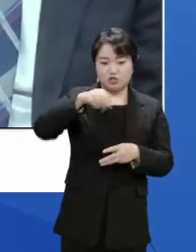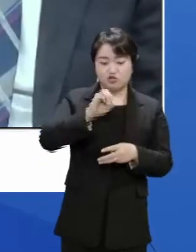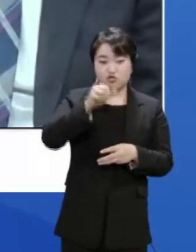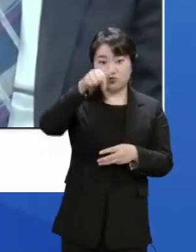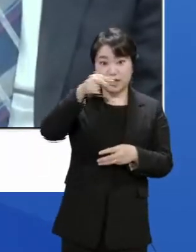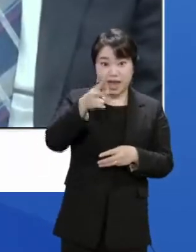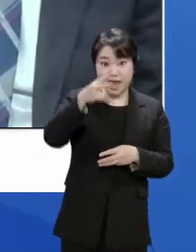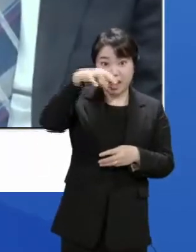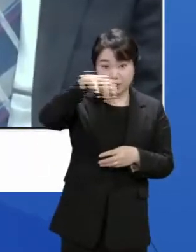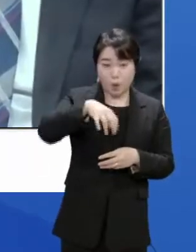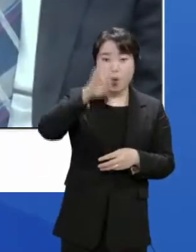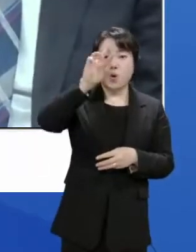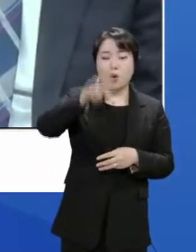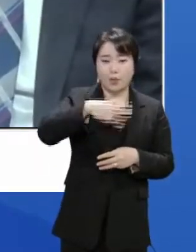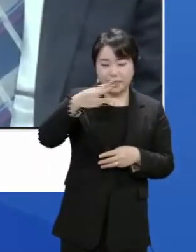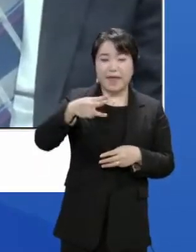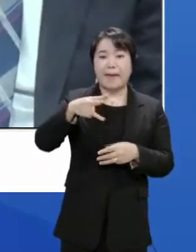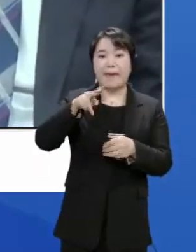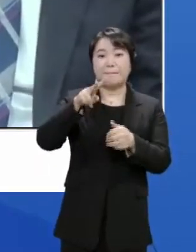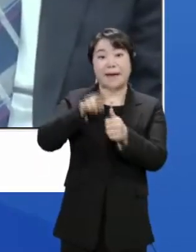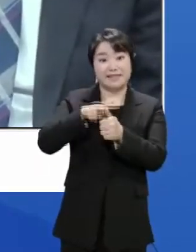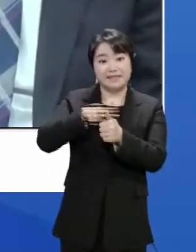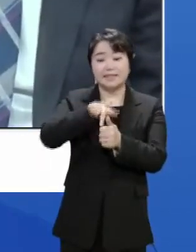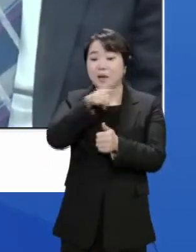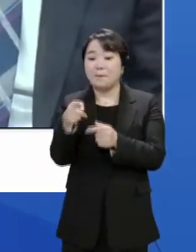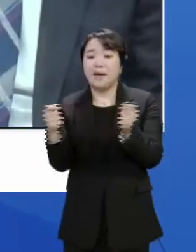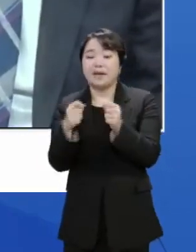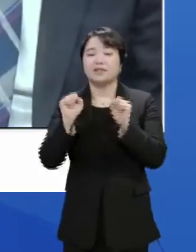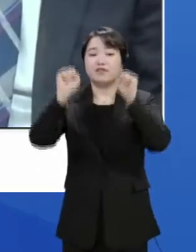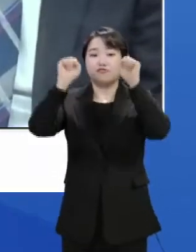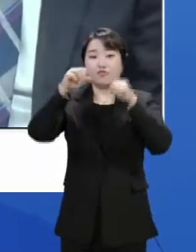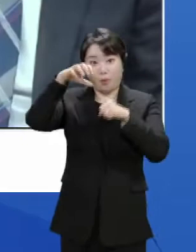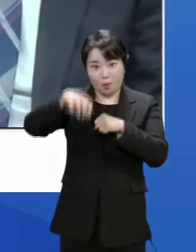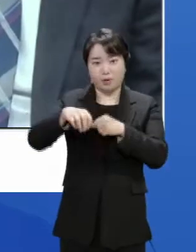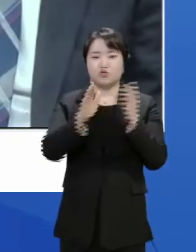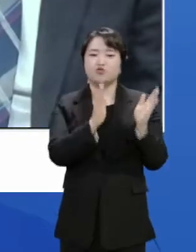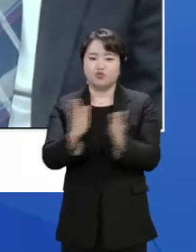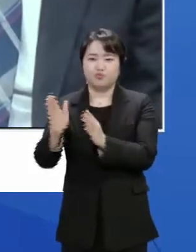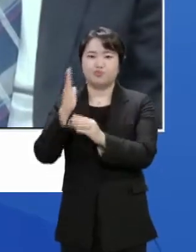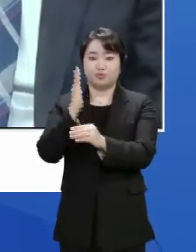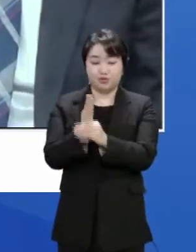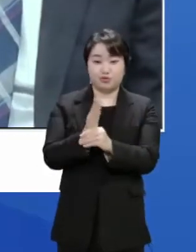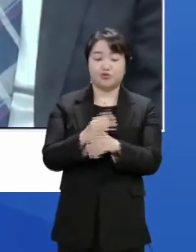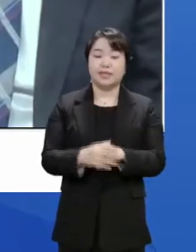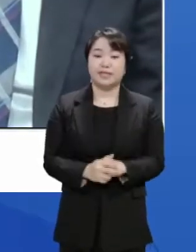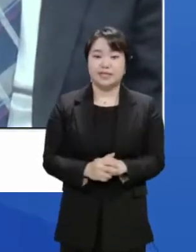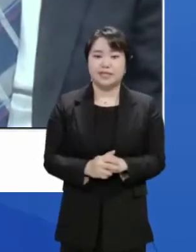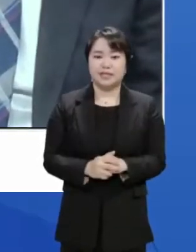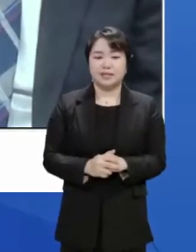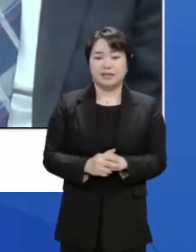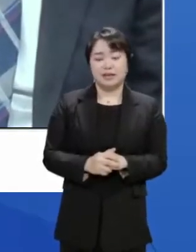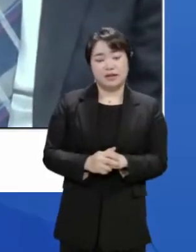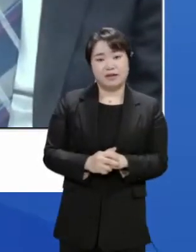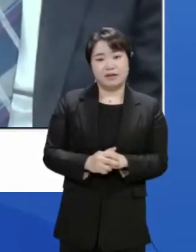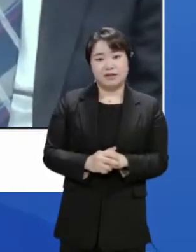롯데마트 옆에 있는 체육관인데요. 거기에 지금 준비를 하고 있습니다. 그래서 저희가 거의 그